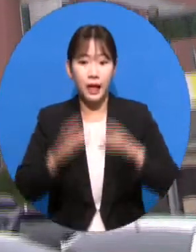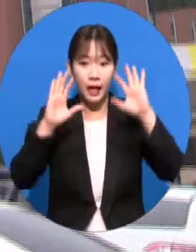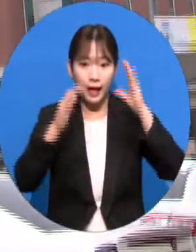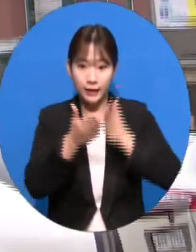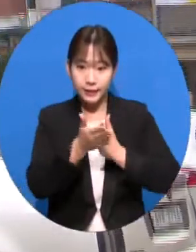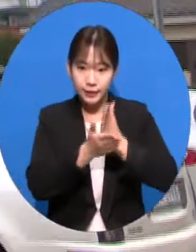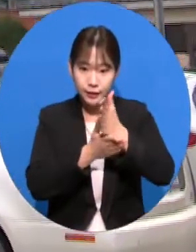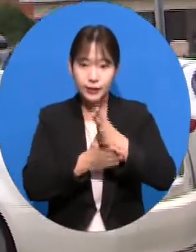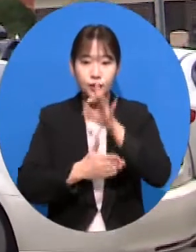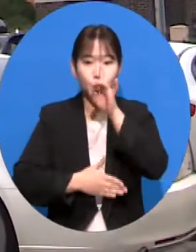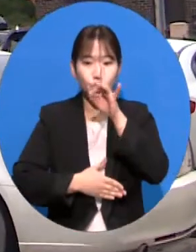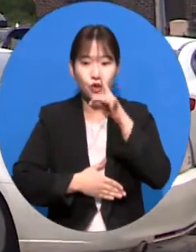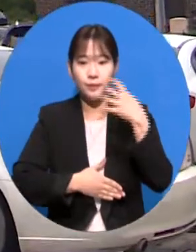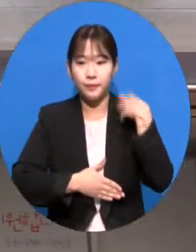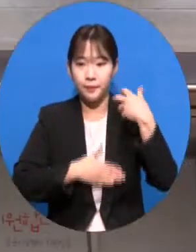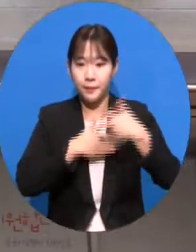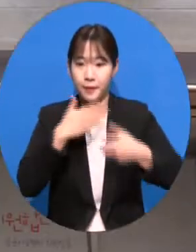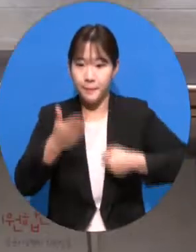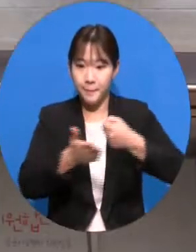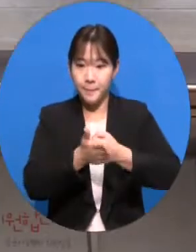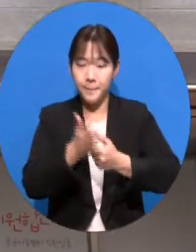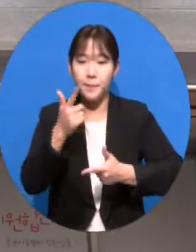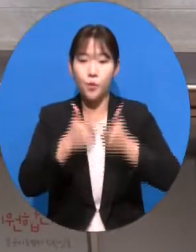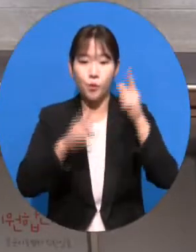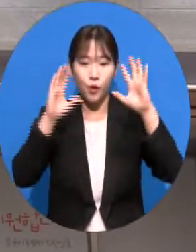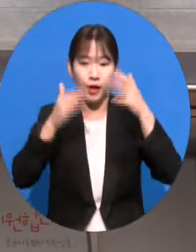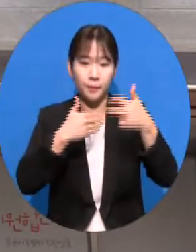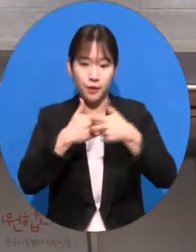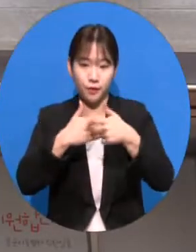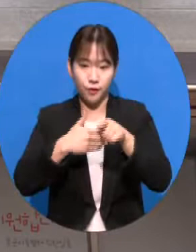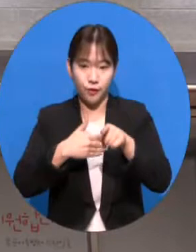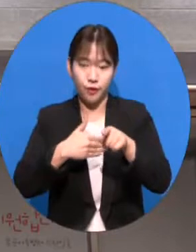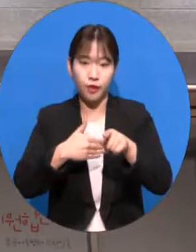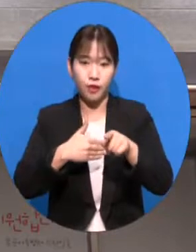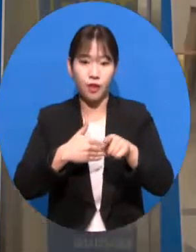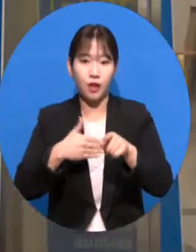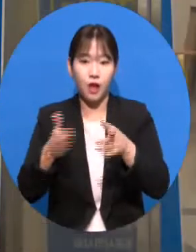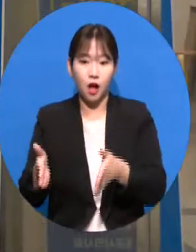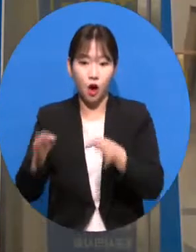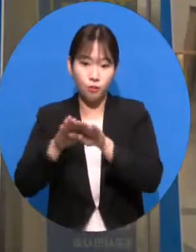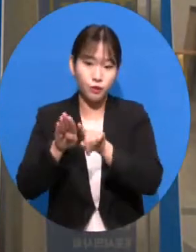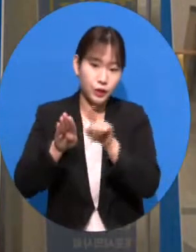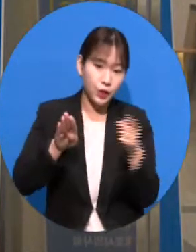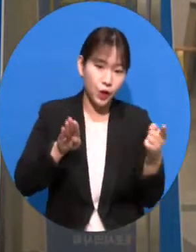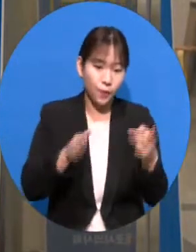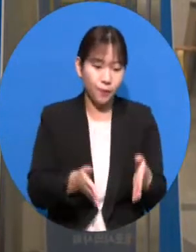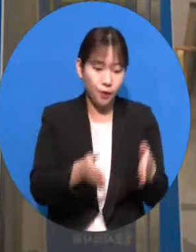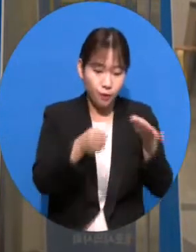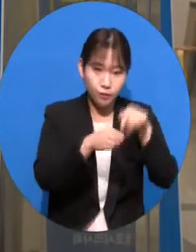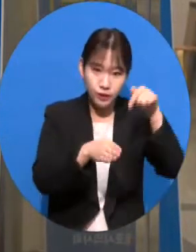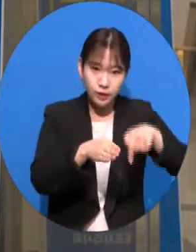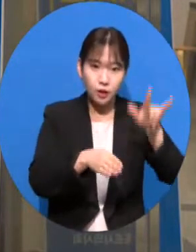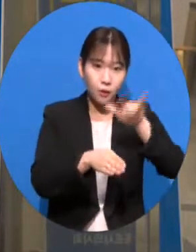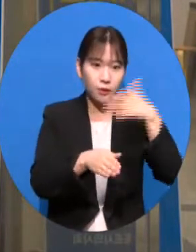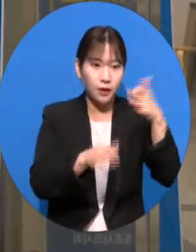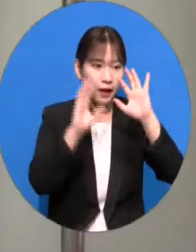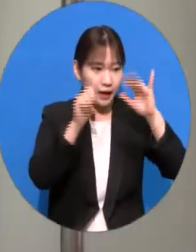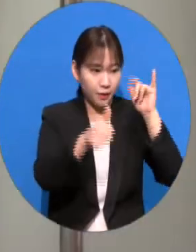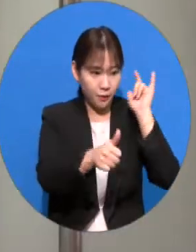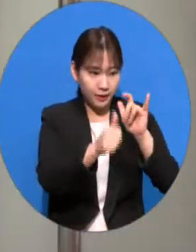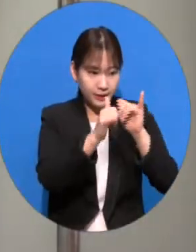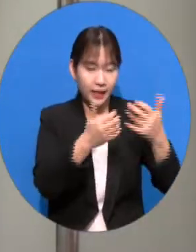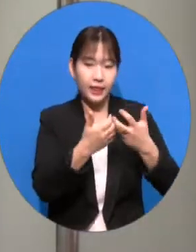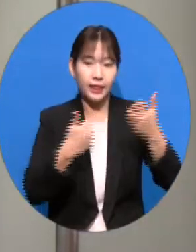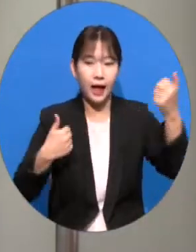소아측화 거점 전담병원으로 지정된 목포 아동병원. 본원과 분리된 옆 부속 건물에서 코로나19 어린이